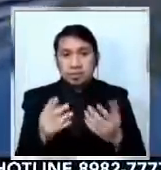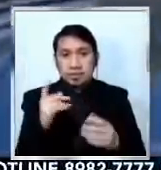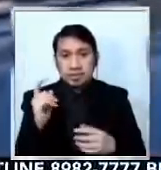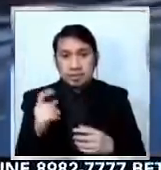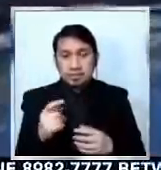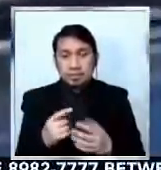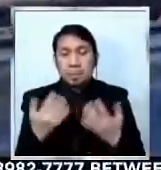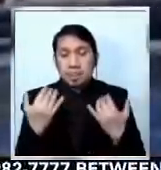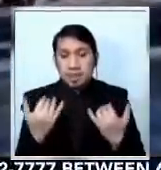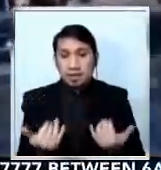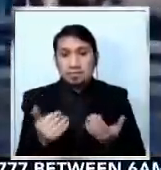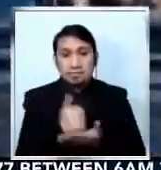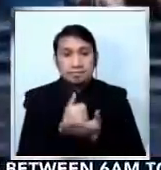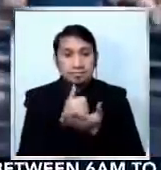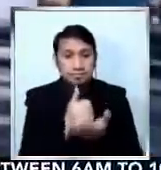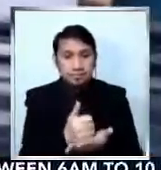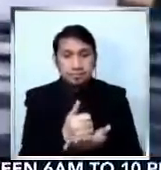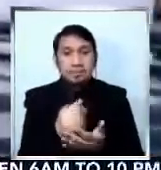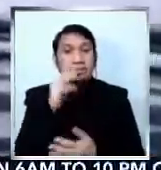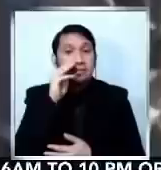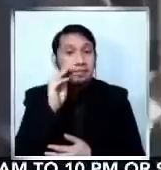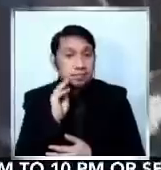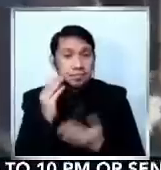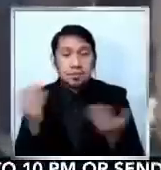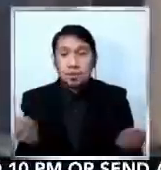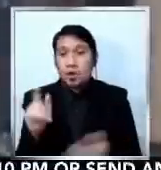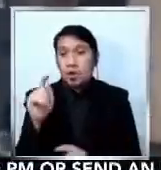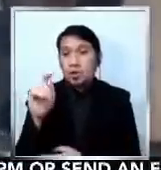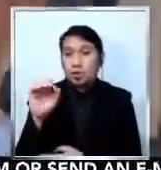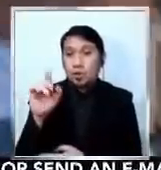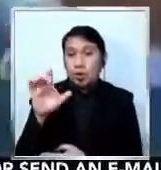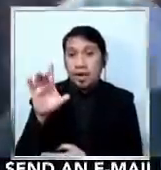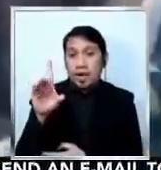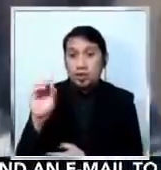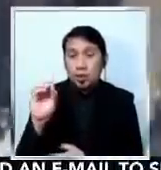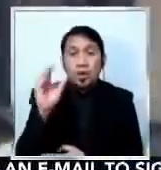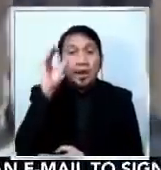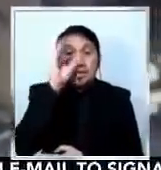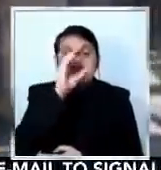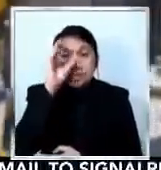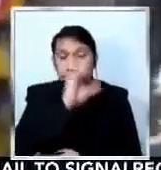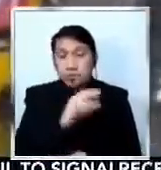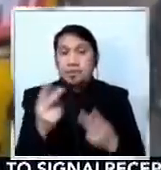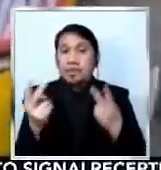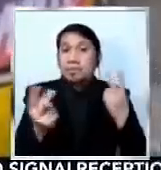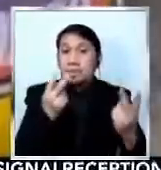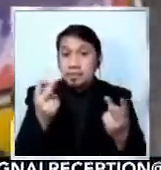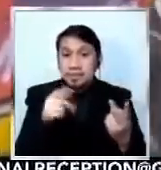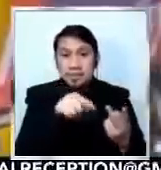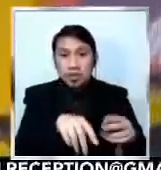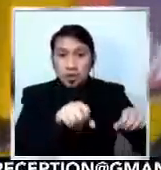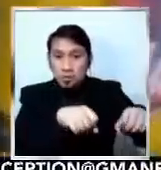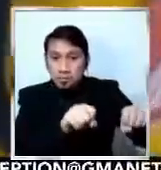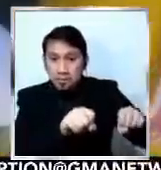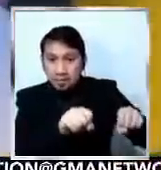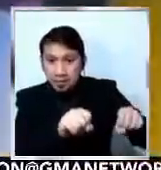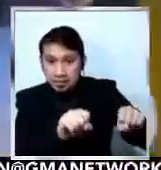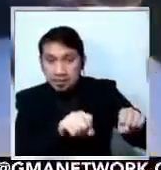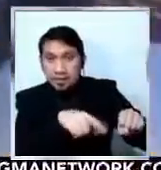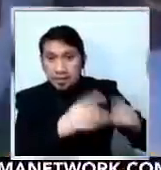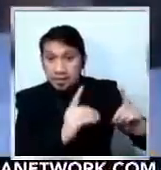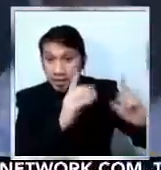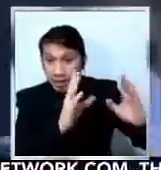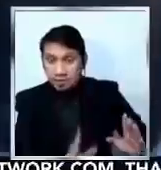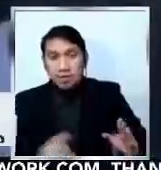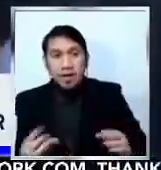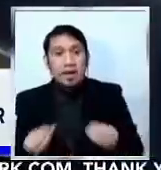Namahagi ng tulong si Senador Manny Pacquiao sa Toledo City, Cebu. Binisita roon ni Pacquiao ang mga tricycle driver at operator at nagbigay rin ng gasoline